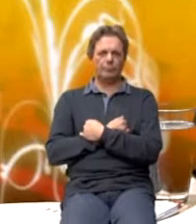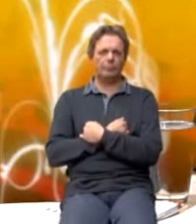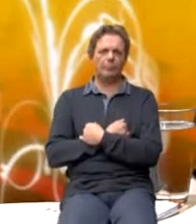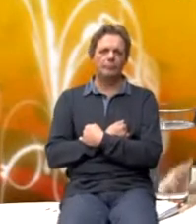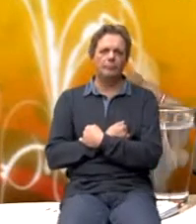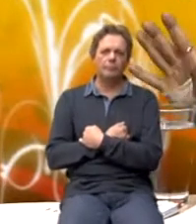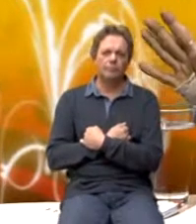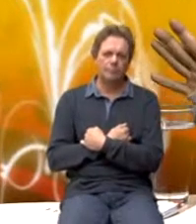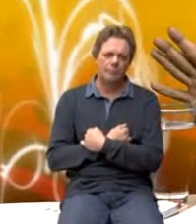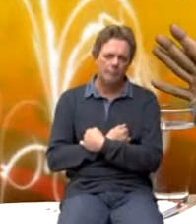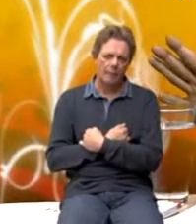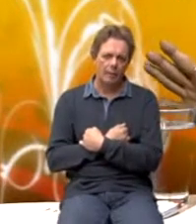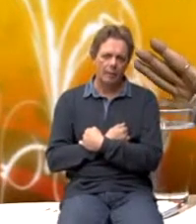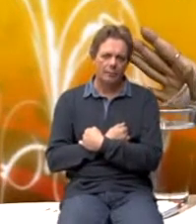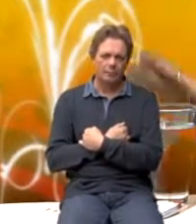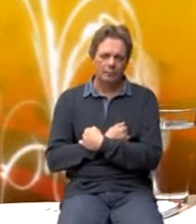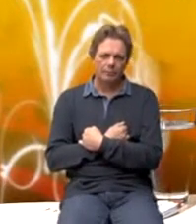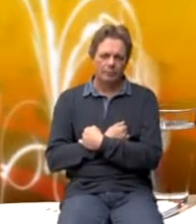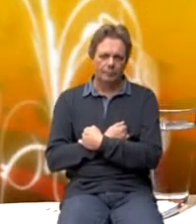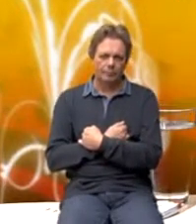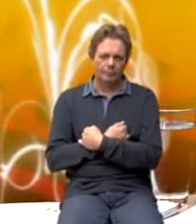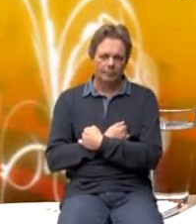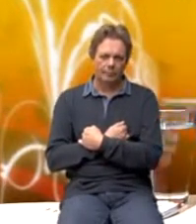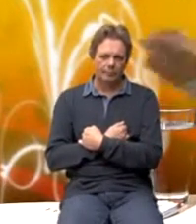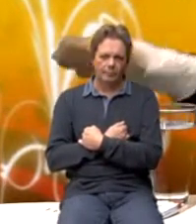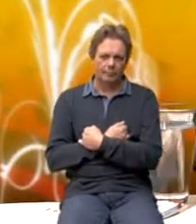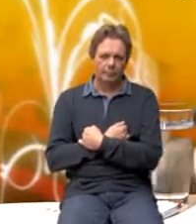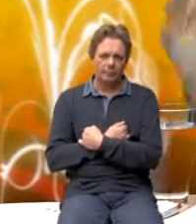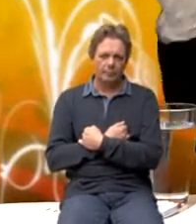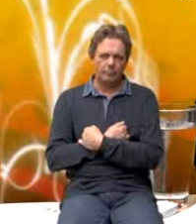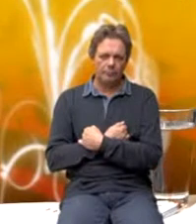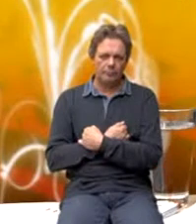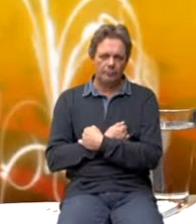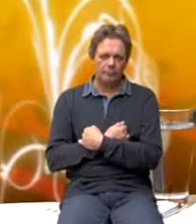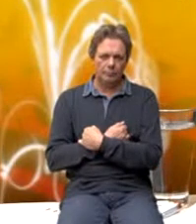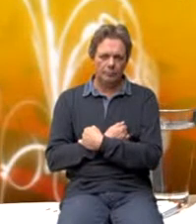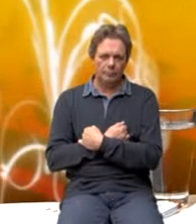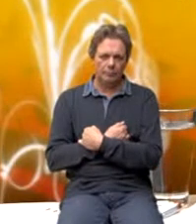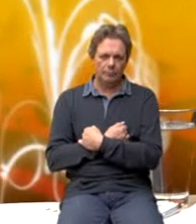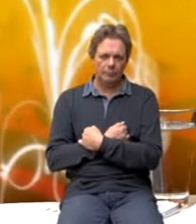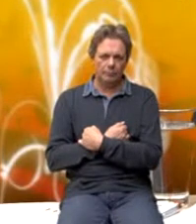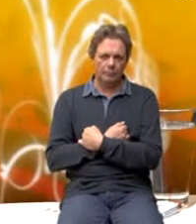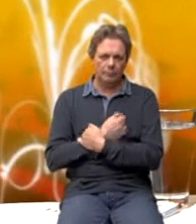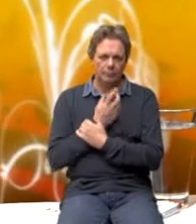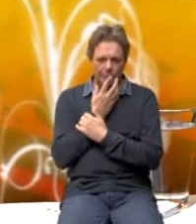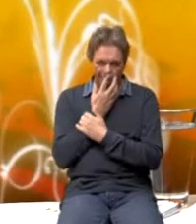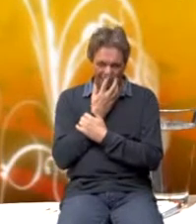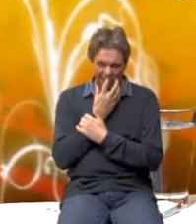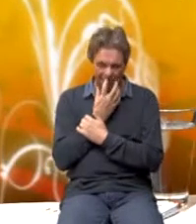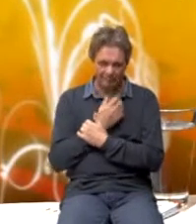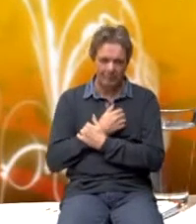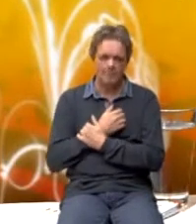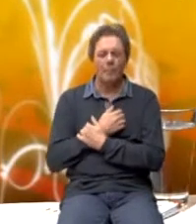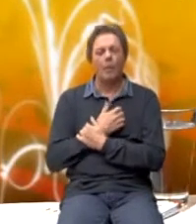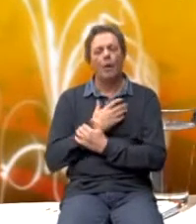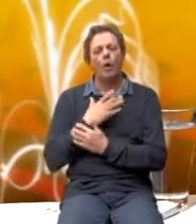Na kraju oni su meni autoritet ovdje danas. A ja sam samo moderator. Dobro, idemo. Znači ovako, gospođo